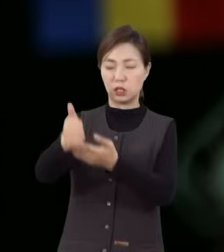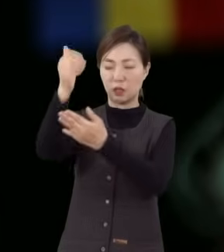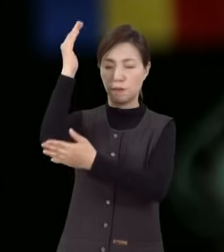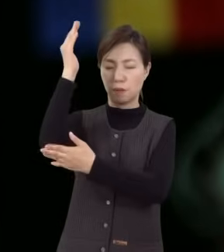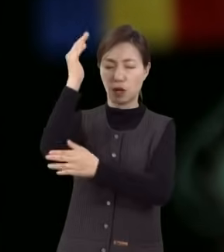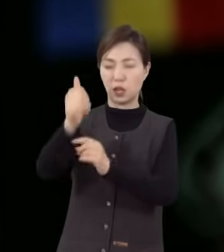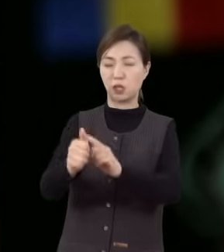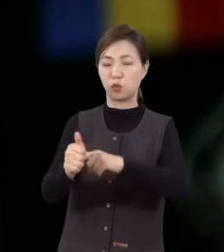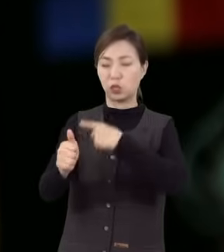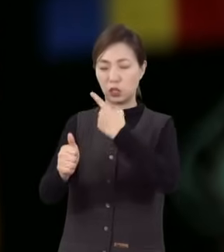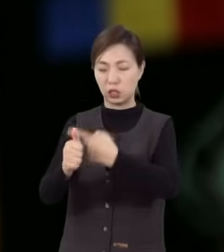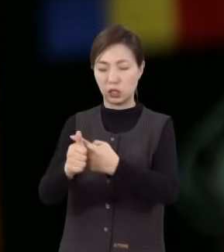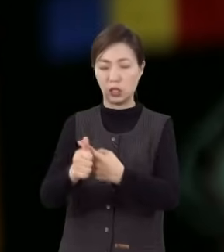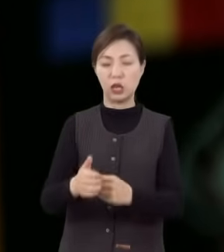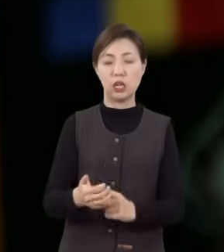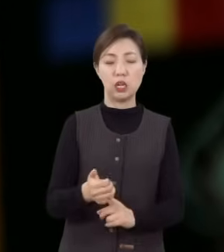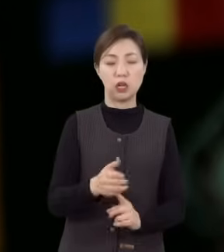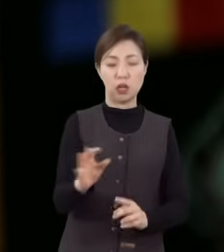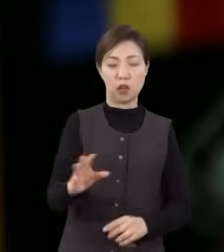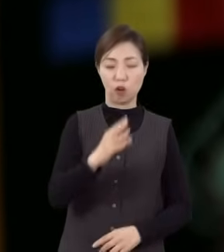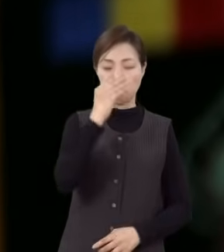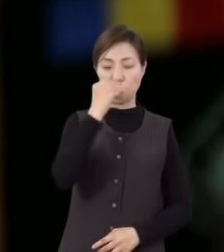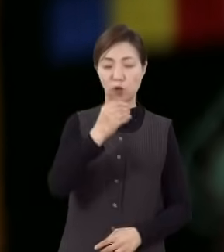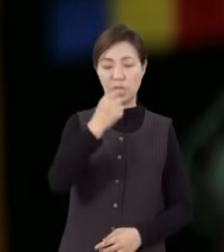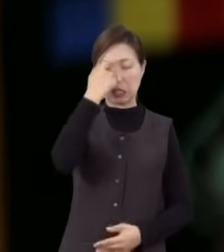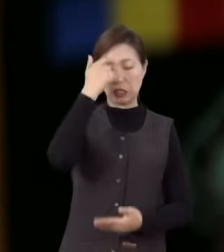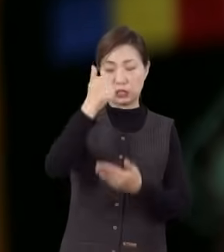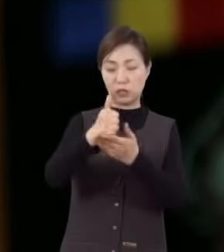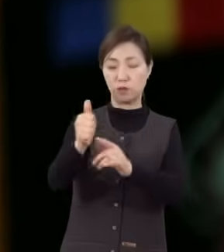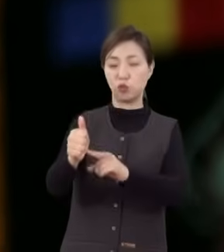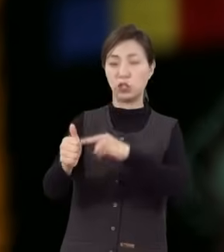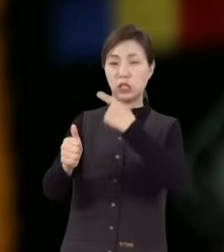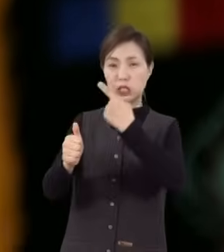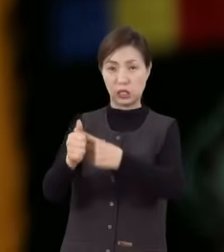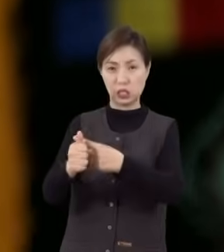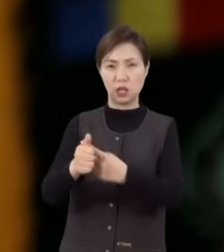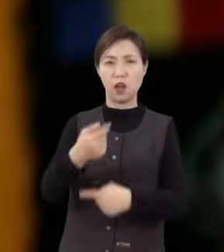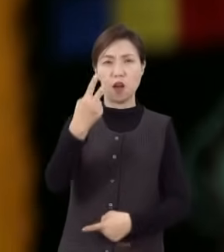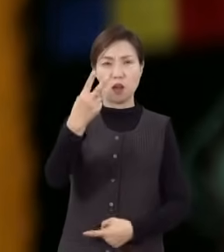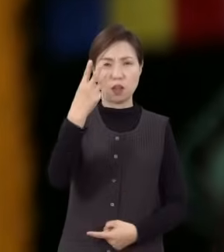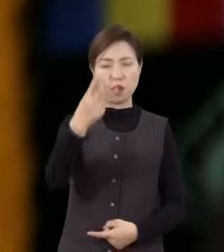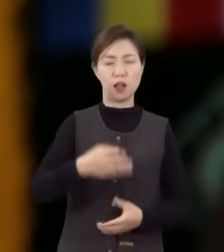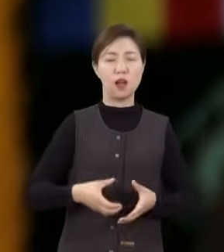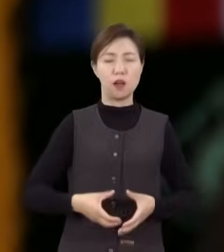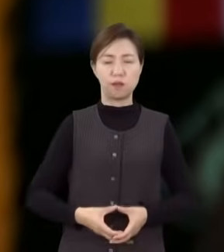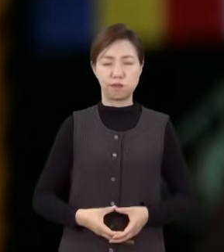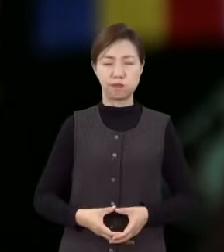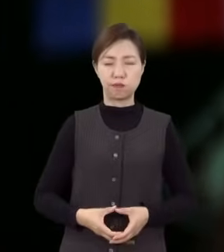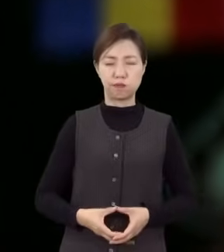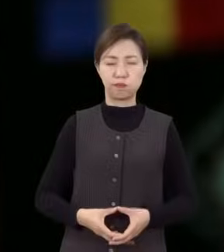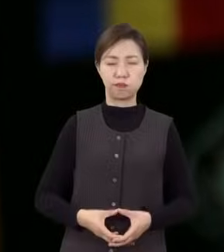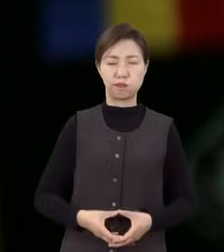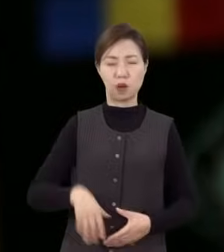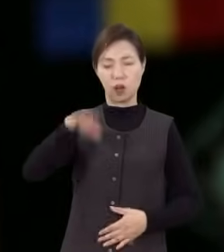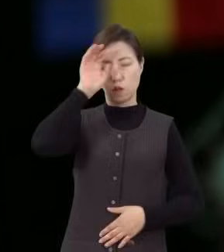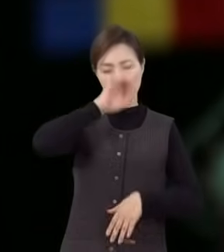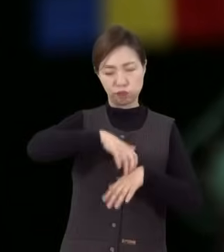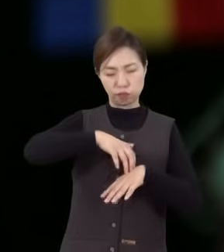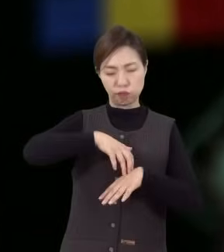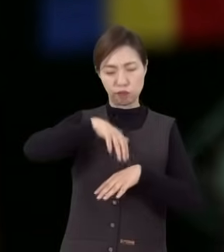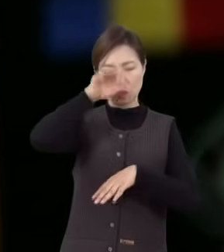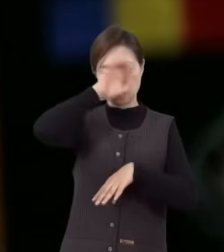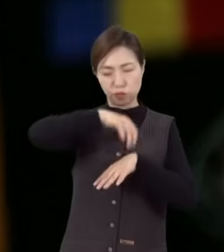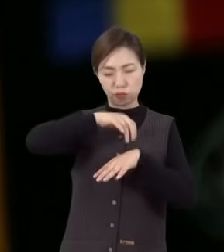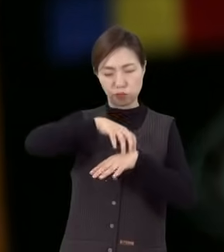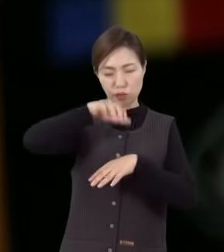삼보에 귀의하고 불법성 삼보에 마음을 집중하면서 마음을 닦고 닦고 닦다가 딱